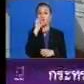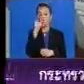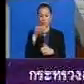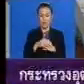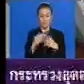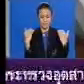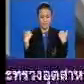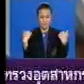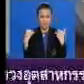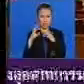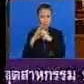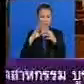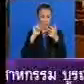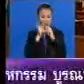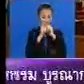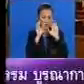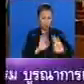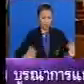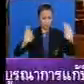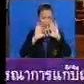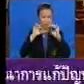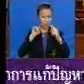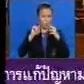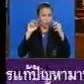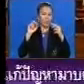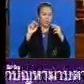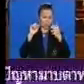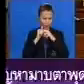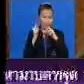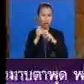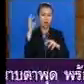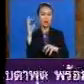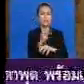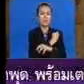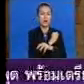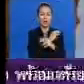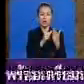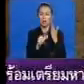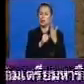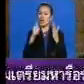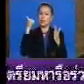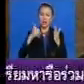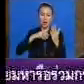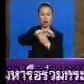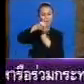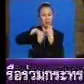ผลิตที่ยังต่ำนะครับปัญหาสำคัญในขณะนี้คือเรื่องของความขัดแย้งทางการเมืองที่ยังไม่มีทางออก